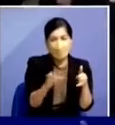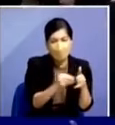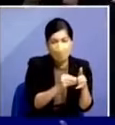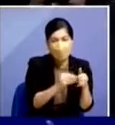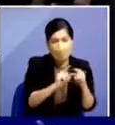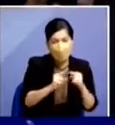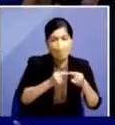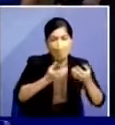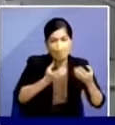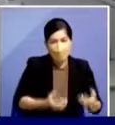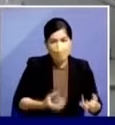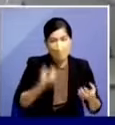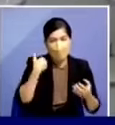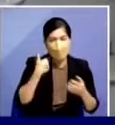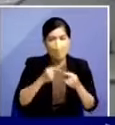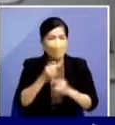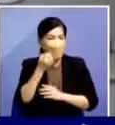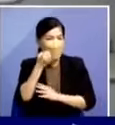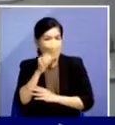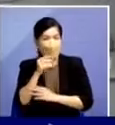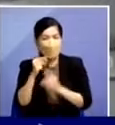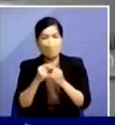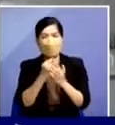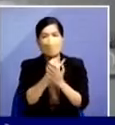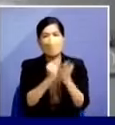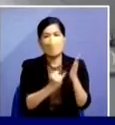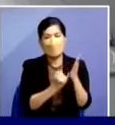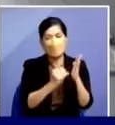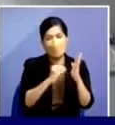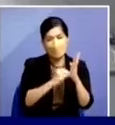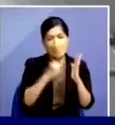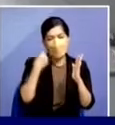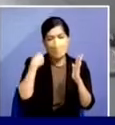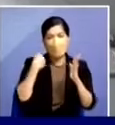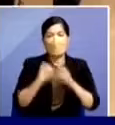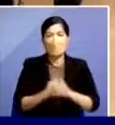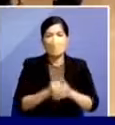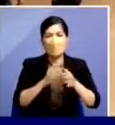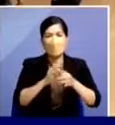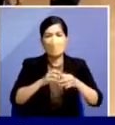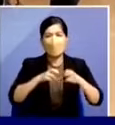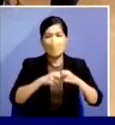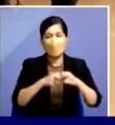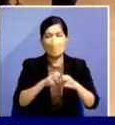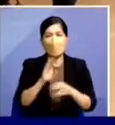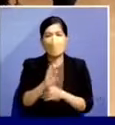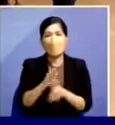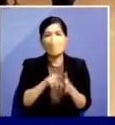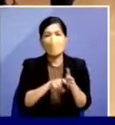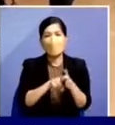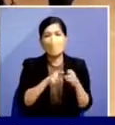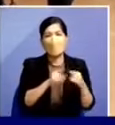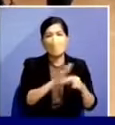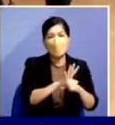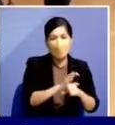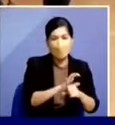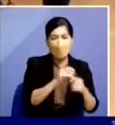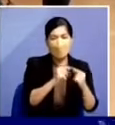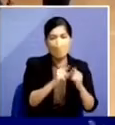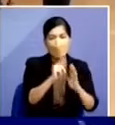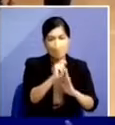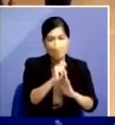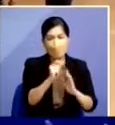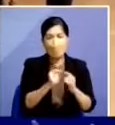การตรวจหาเชื้อโควิด-19 ครับ สืบเนื่องมาจากสถานการณ์การแพร่ระบาดของเชื้อไวรัสโควิด-19 ในพื้นที่จังหวัดตากนะคะขณะนี้เนี่ย